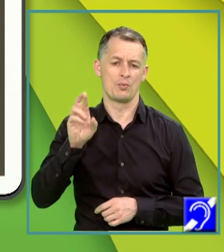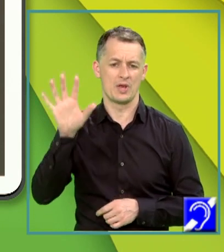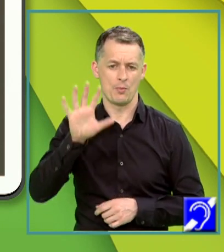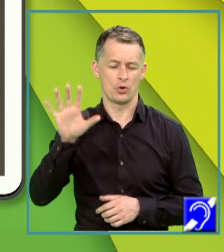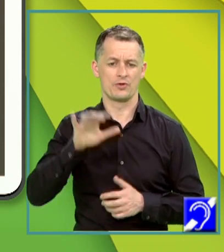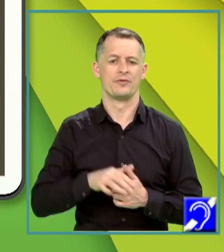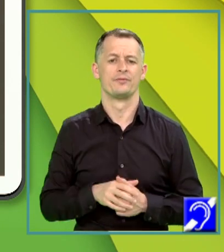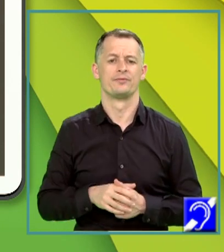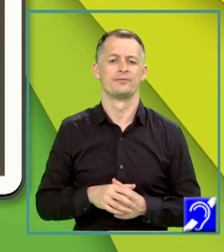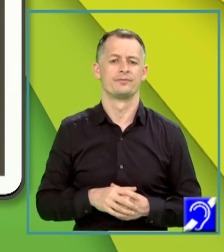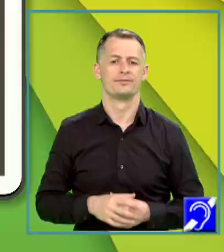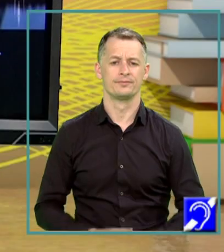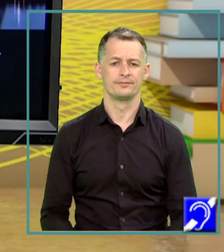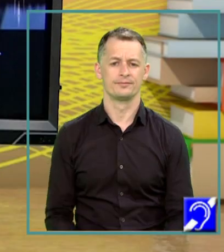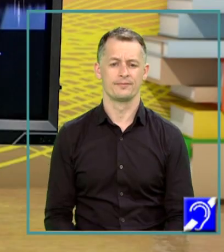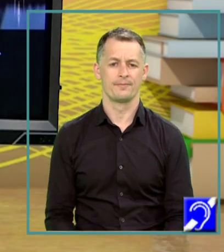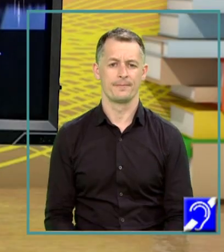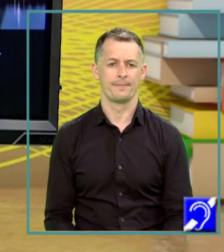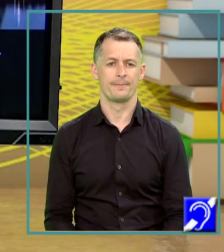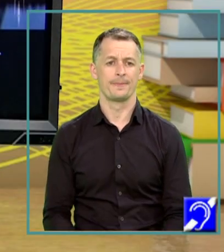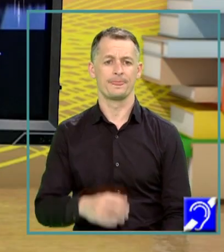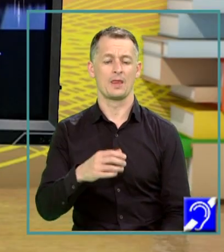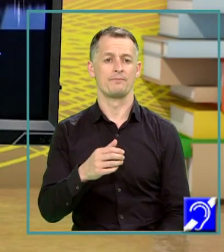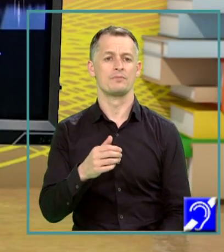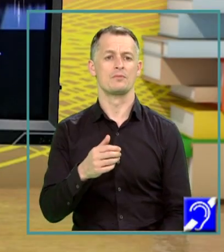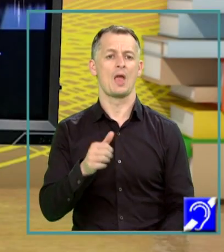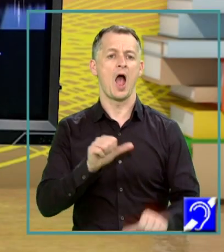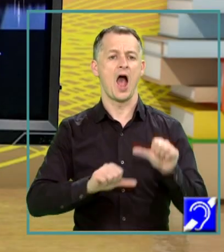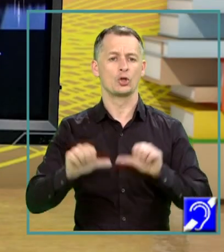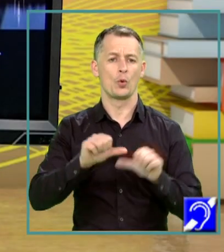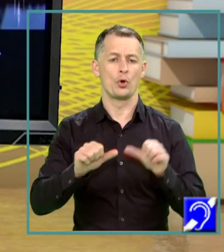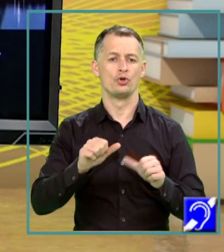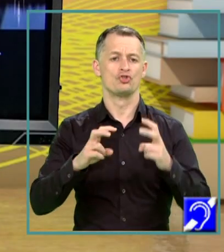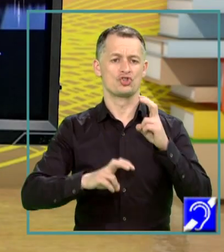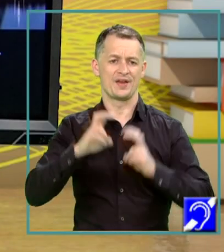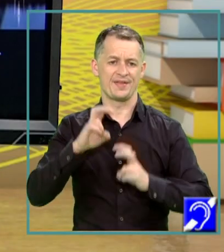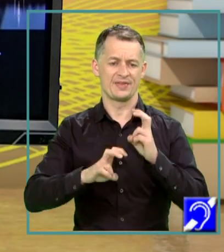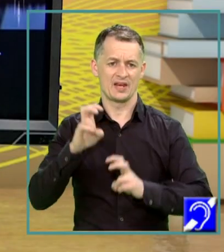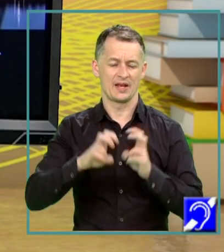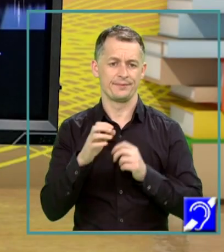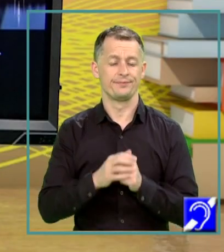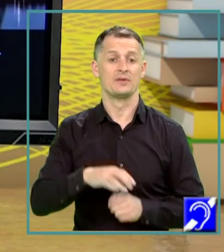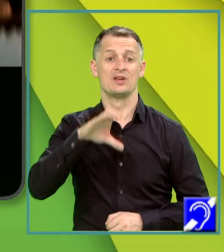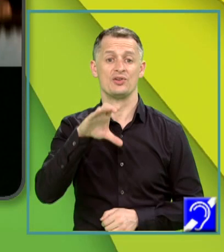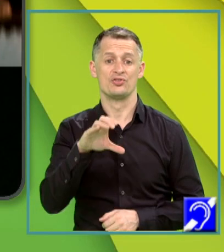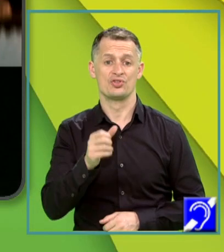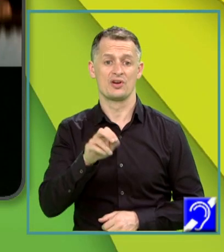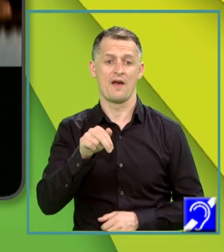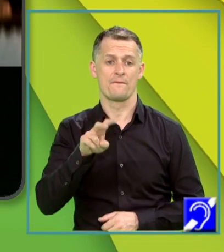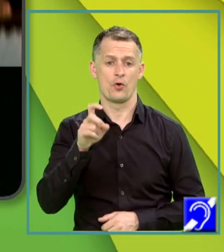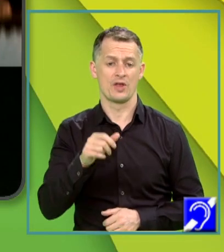URSS la momentul construcției atomocentrale un singur exemplu la noi în țară la Cernavodă județul Constanța